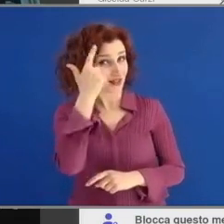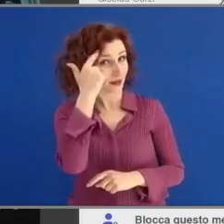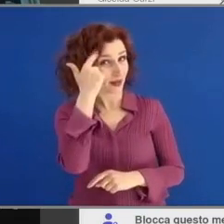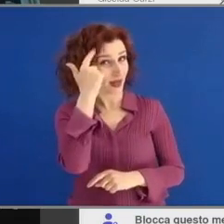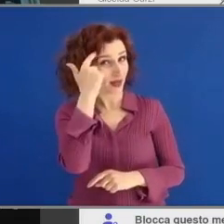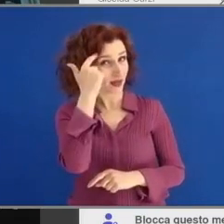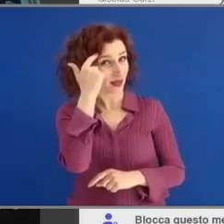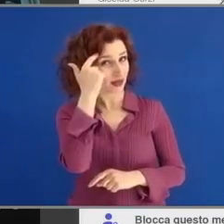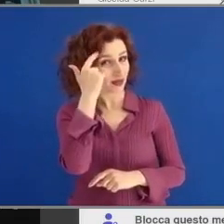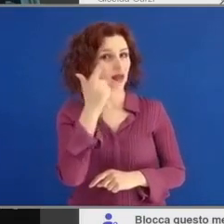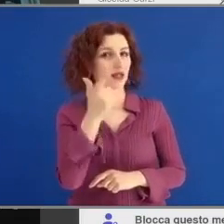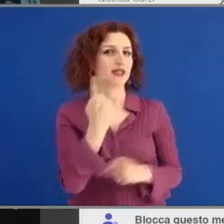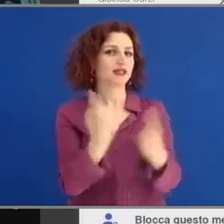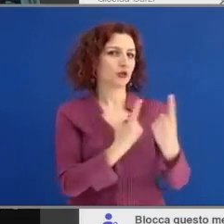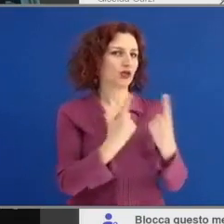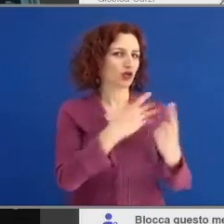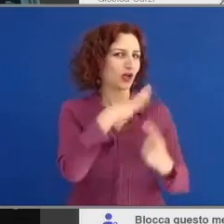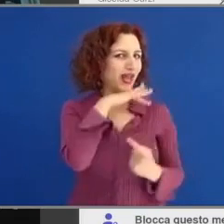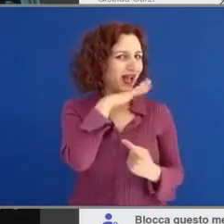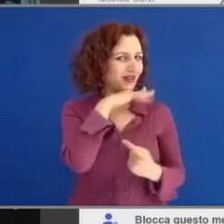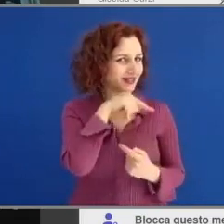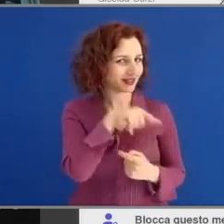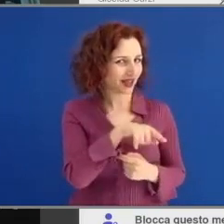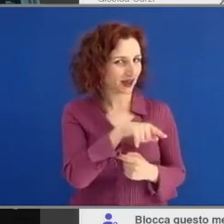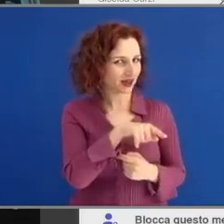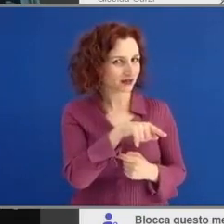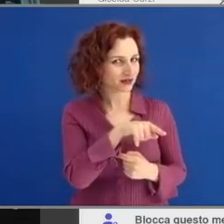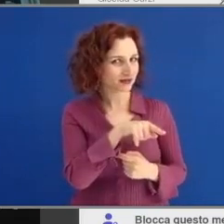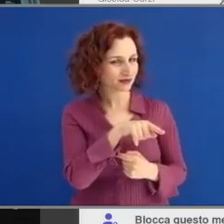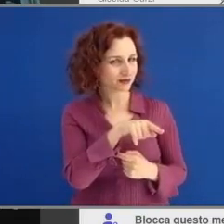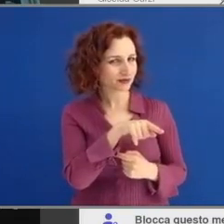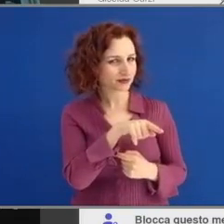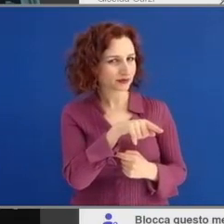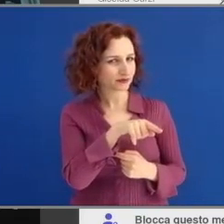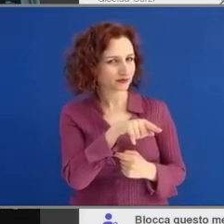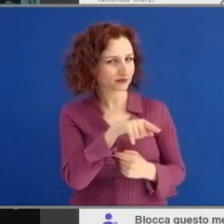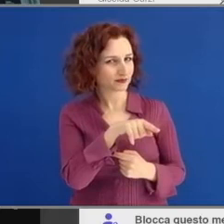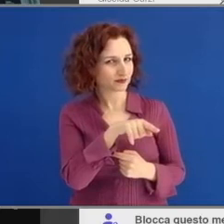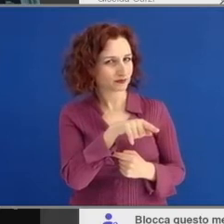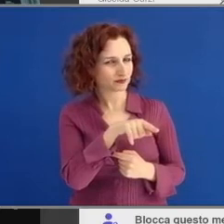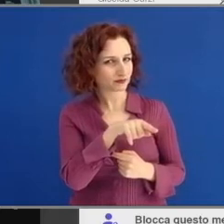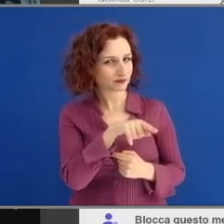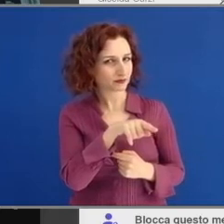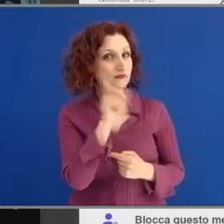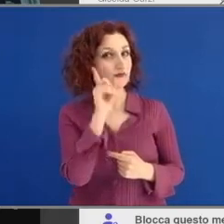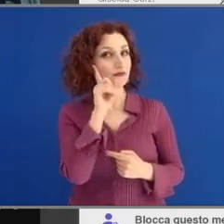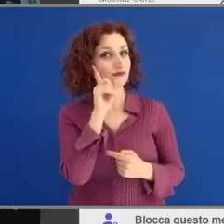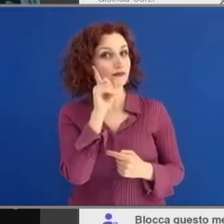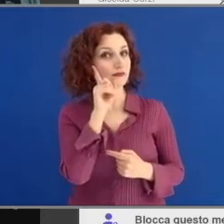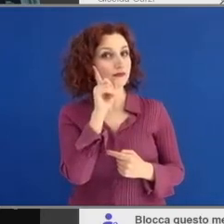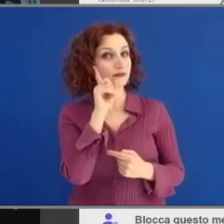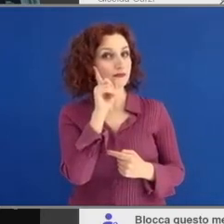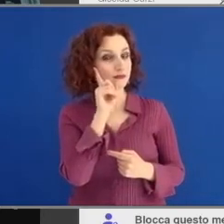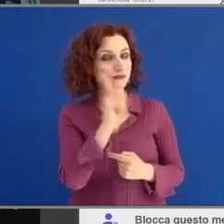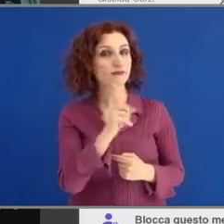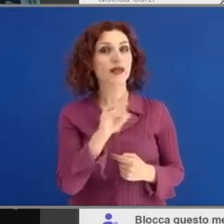questione anziani, quindi se la rivisitazione della struttura